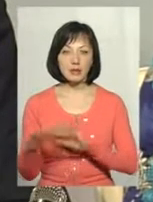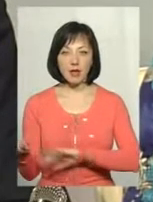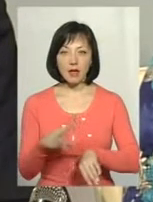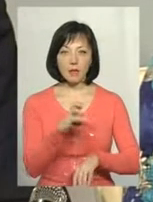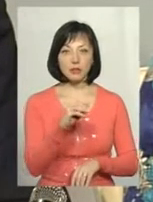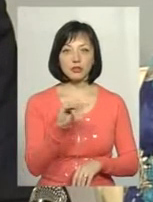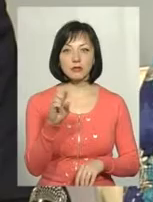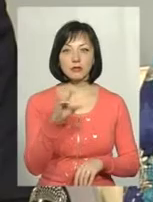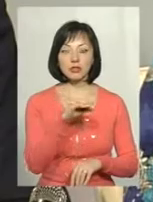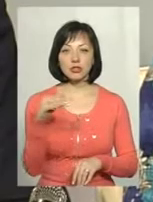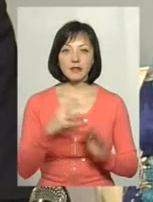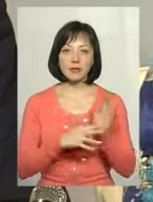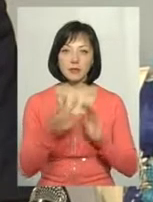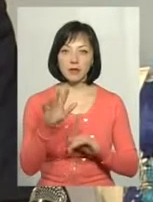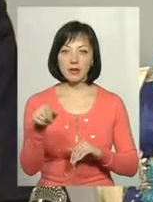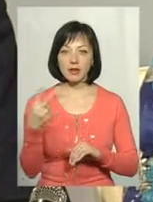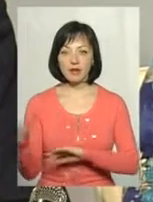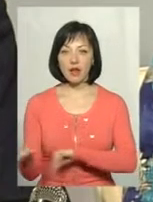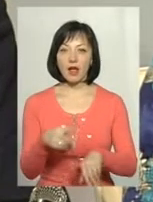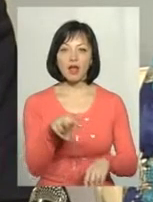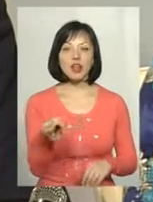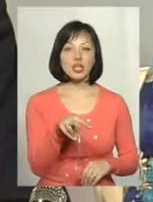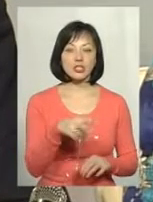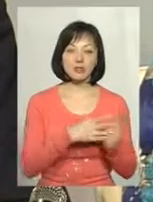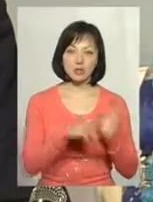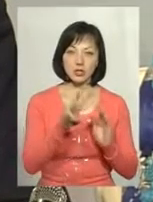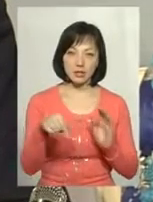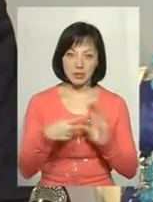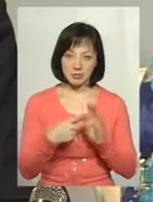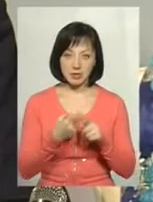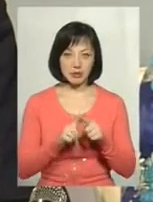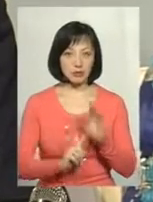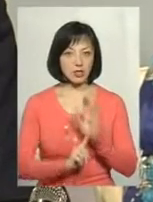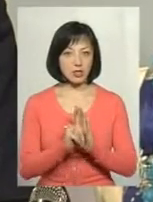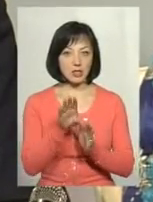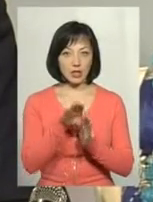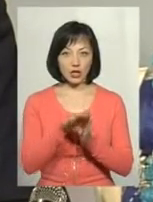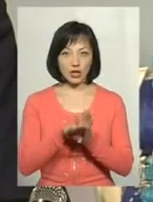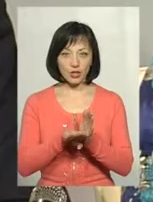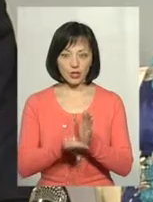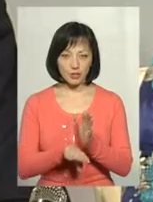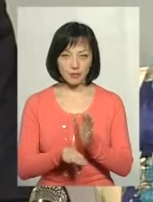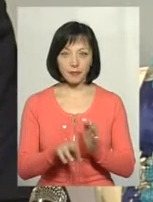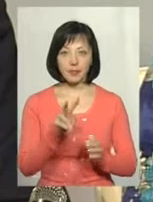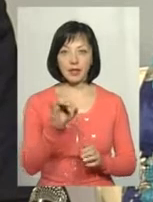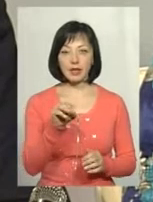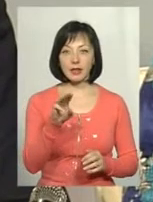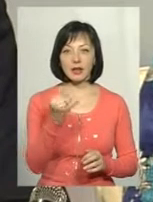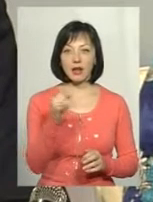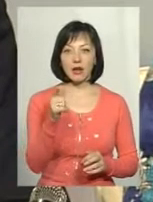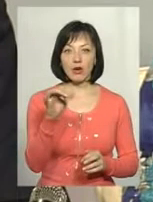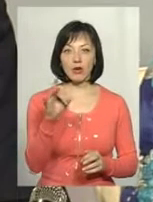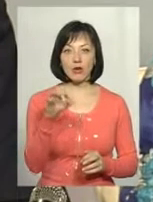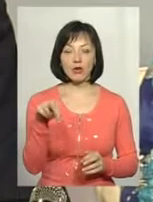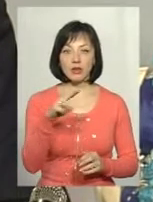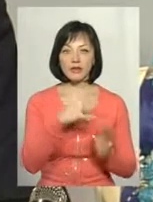– 95,2, Летичівська 93,7, це почались найгірші по освоєнню, Китайгородська